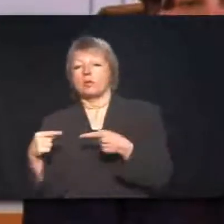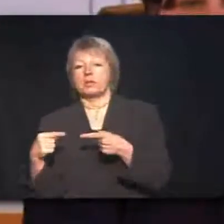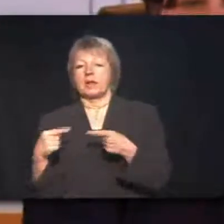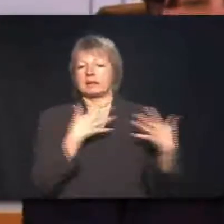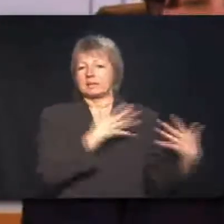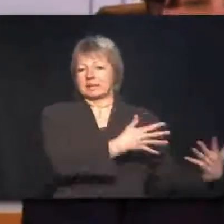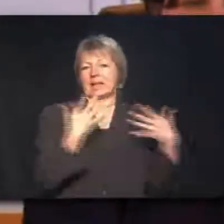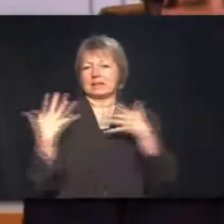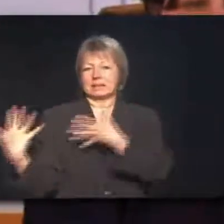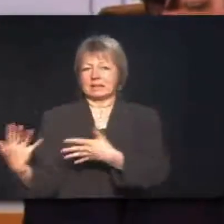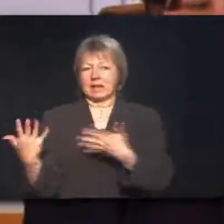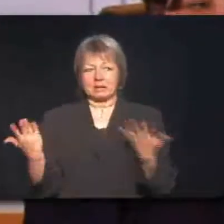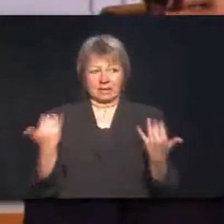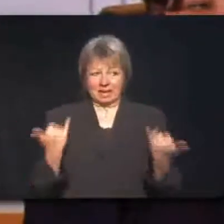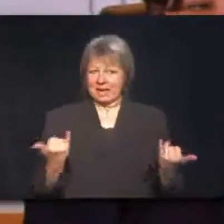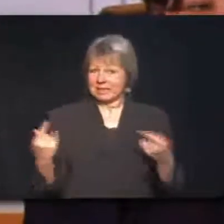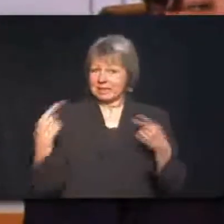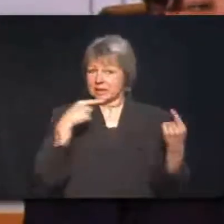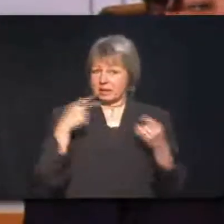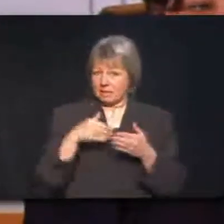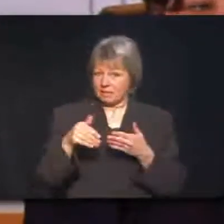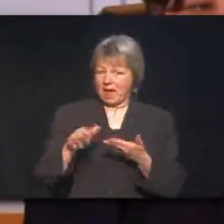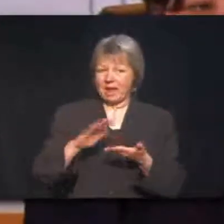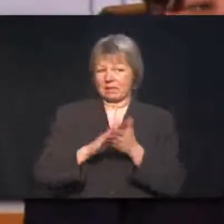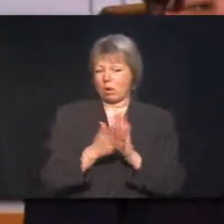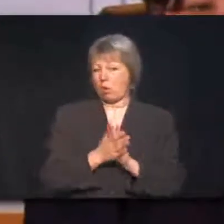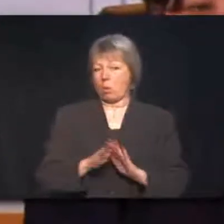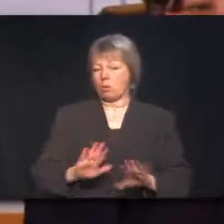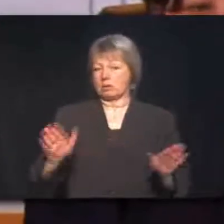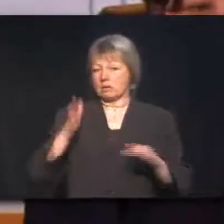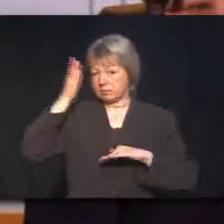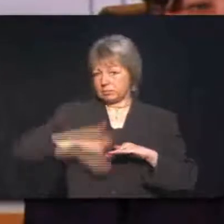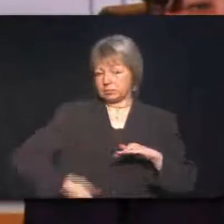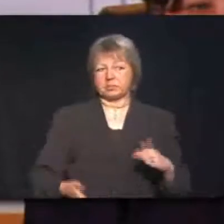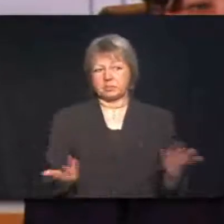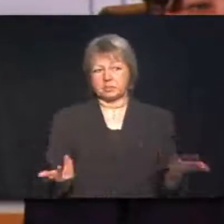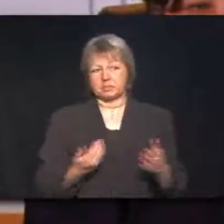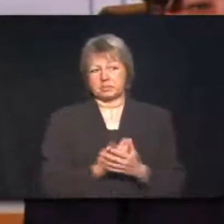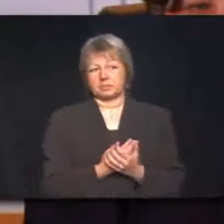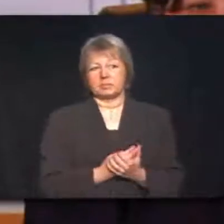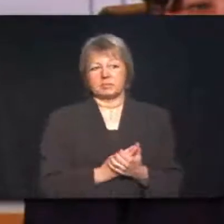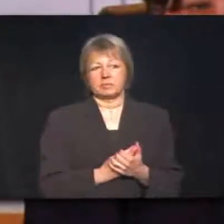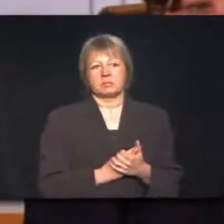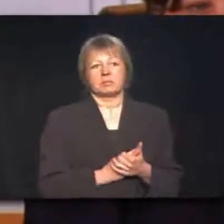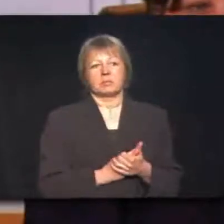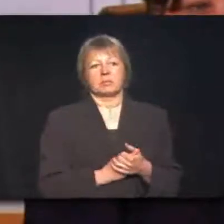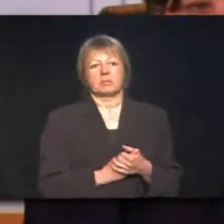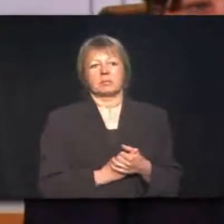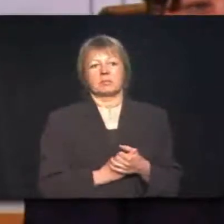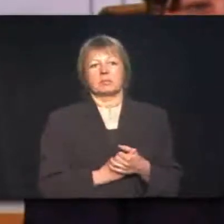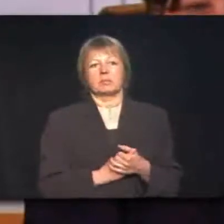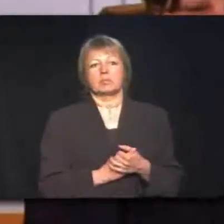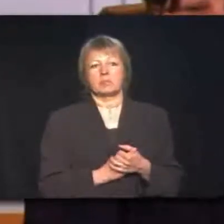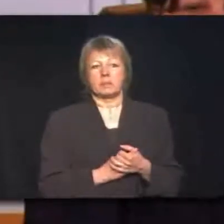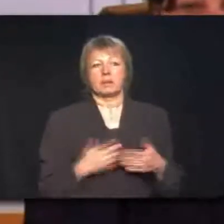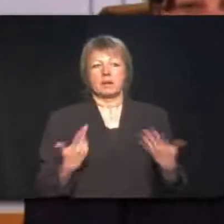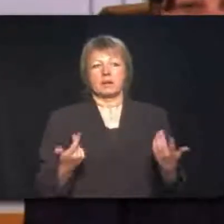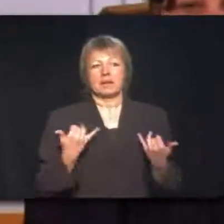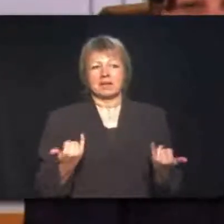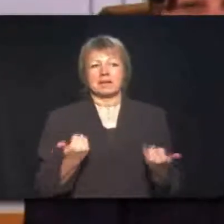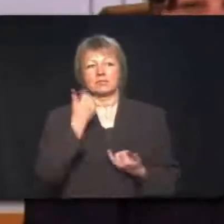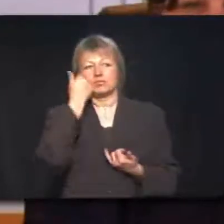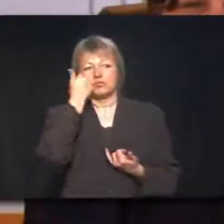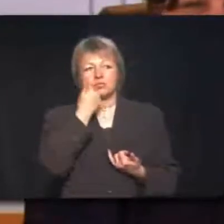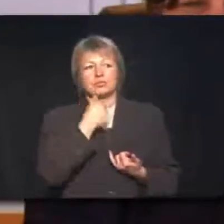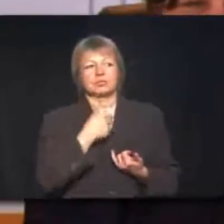ihr die Debatte beenden oder wir weiter diskutieren wollt jetzt haltet doch mal noch kurz die Karten unten Leute ist ja total toll dass ihr motiviert seid und jetzt hallo holt nicht die